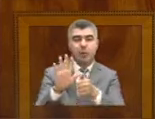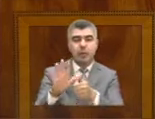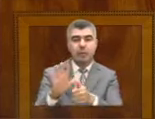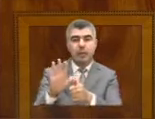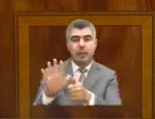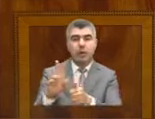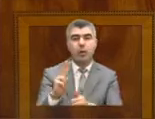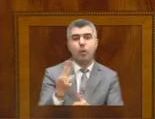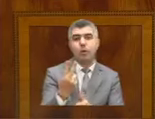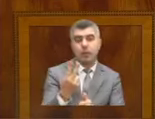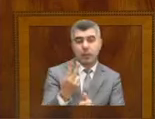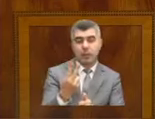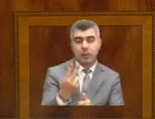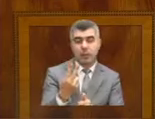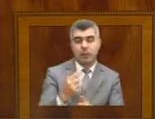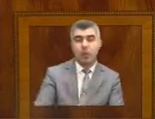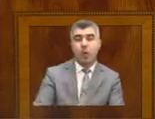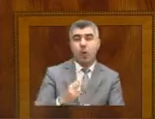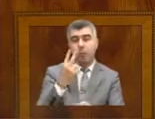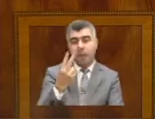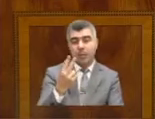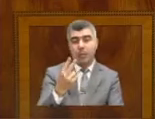2,626 مدرسة ابتدائية و232